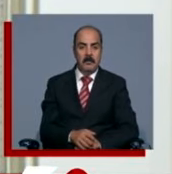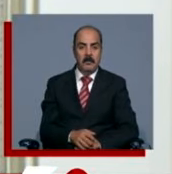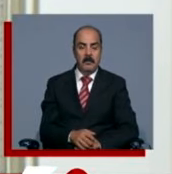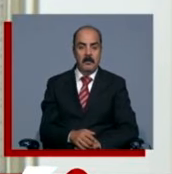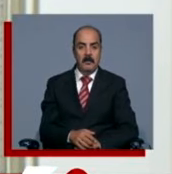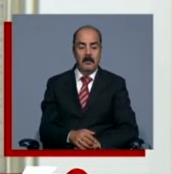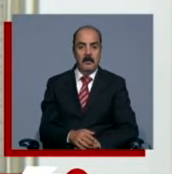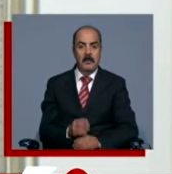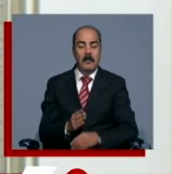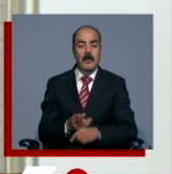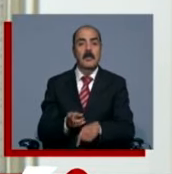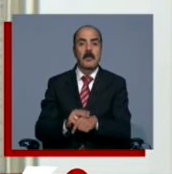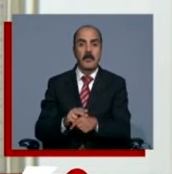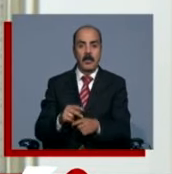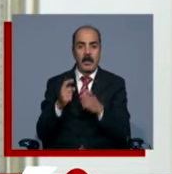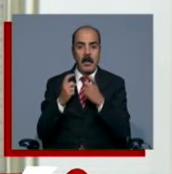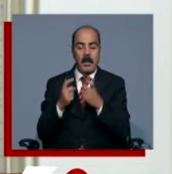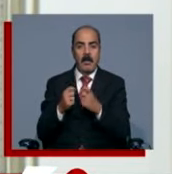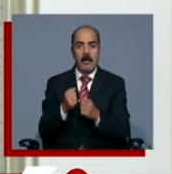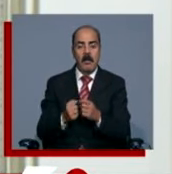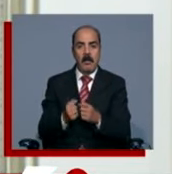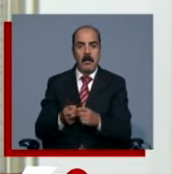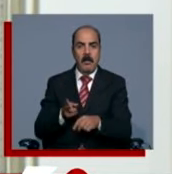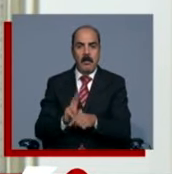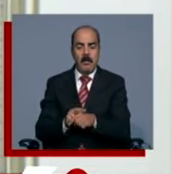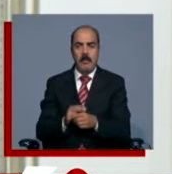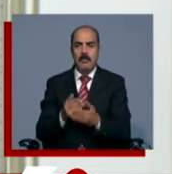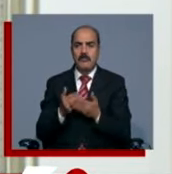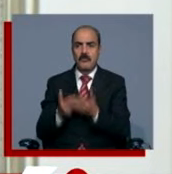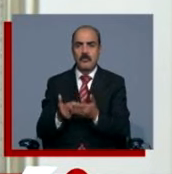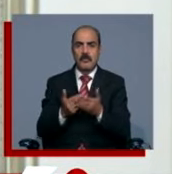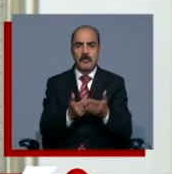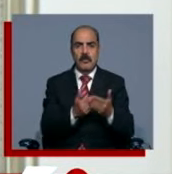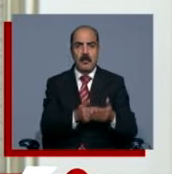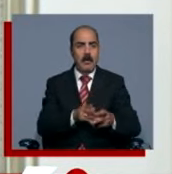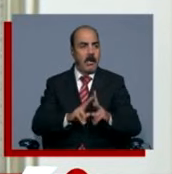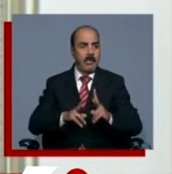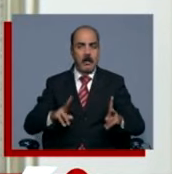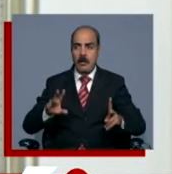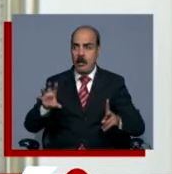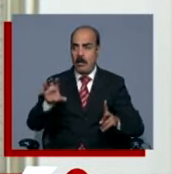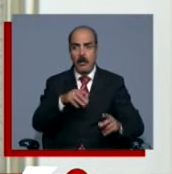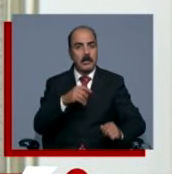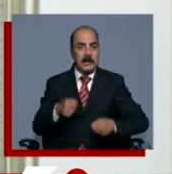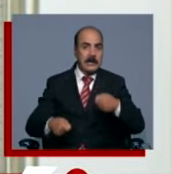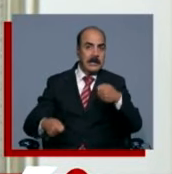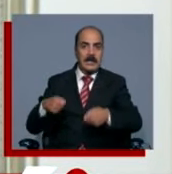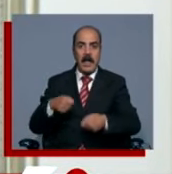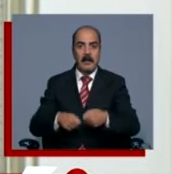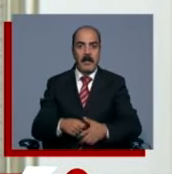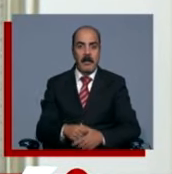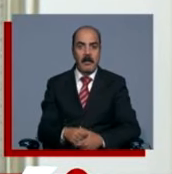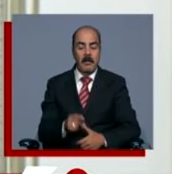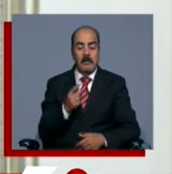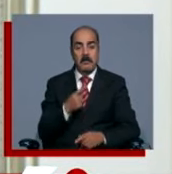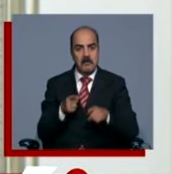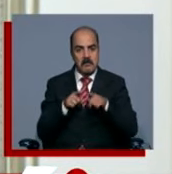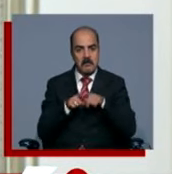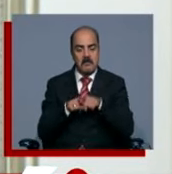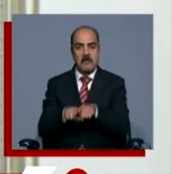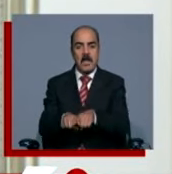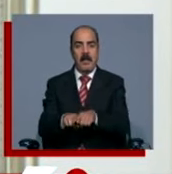وتطوير منظومة النقل والمواصلات والمواني في مختلف أنحاء البلاد، بما يتسق مع